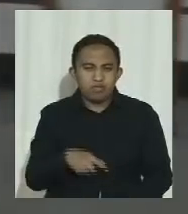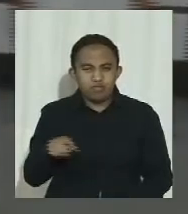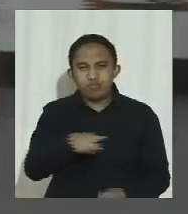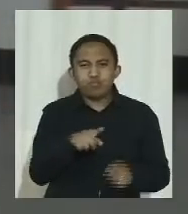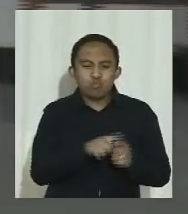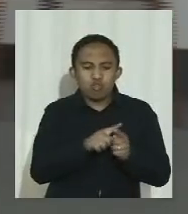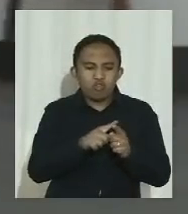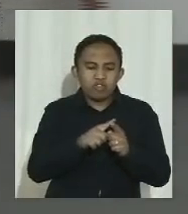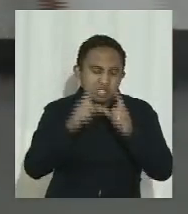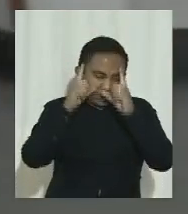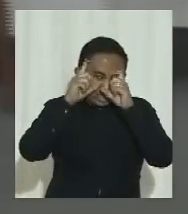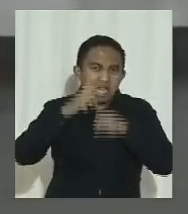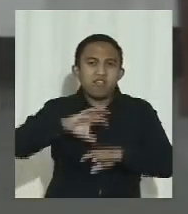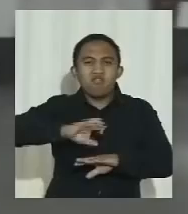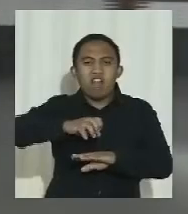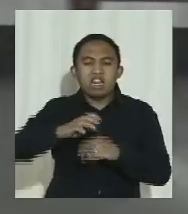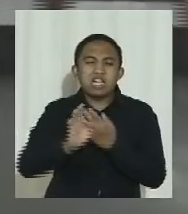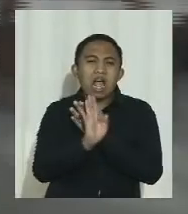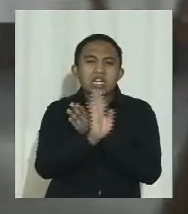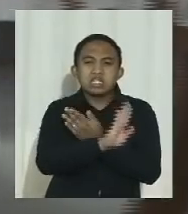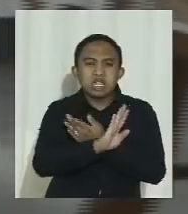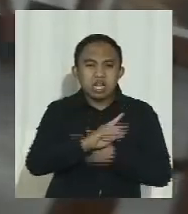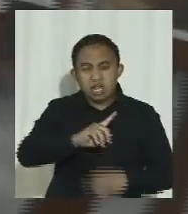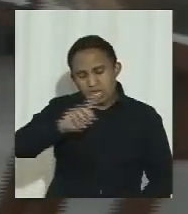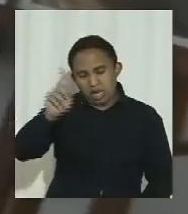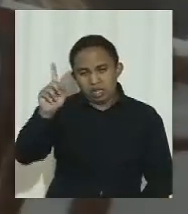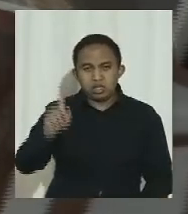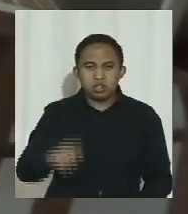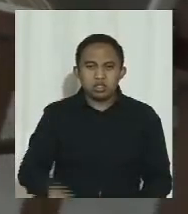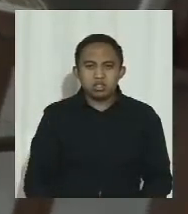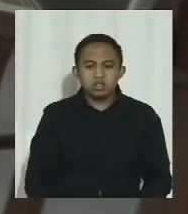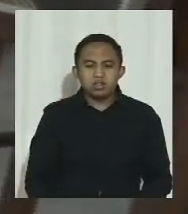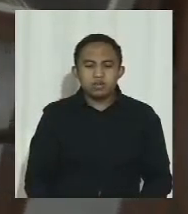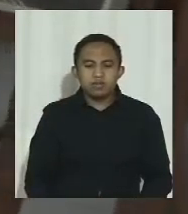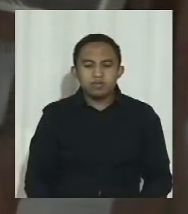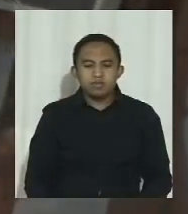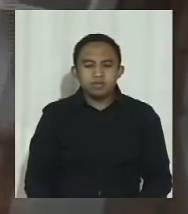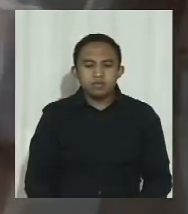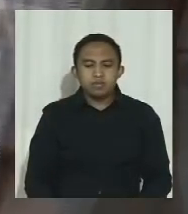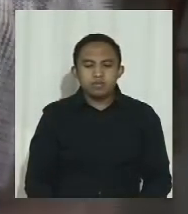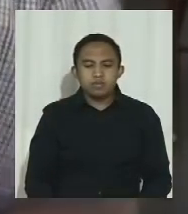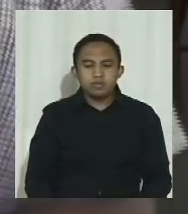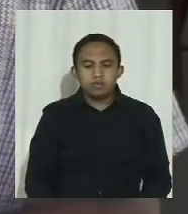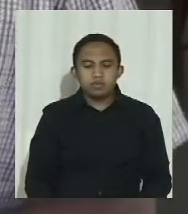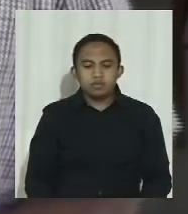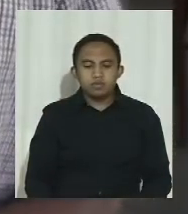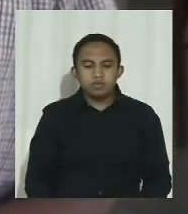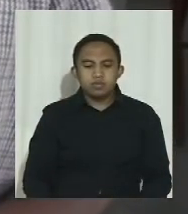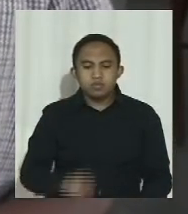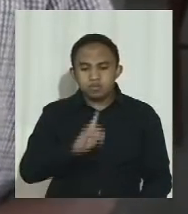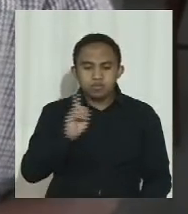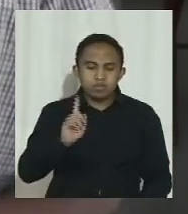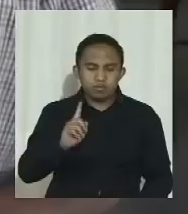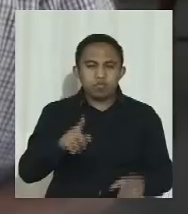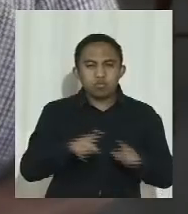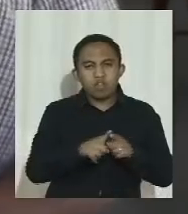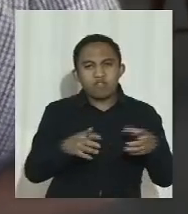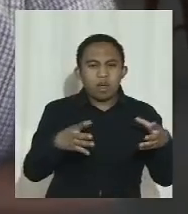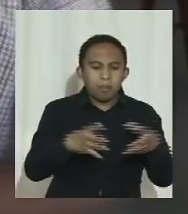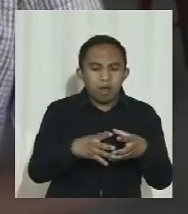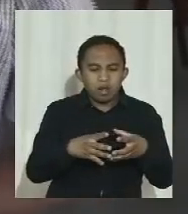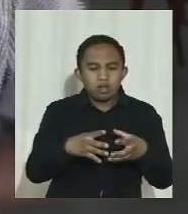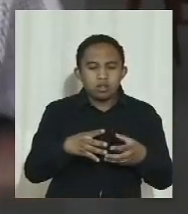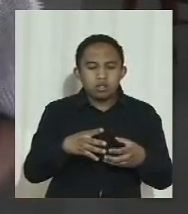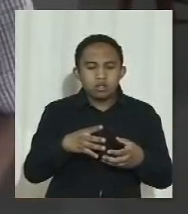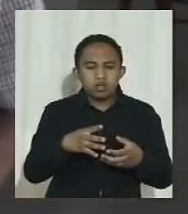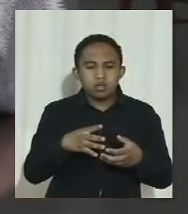atsinanana eto amin'ny mozea Vavitiana Ampasimazava. East Focus izany ny fakambanan'ny fotografy maneho